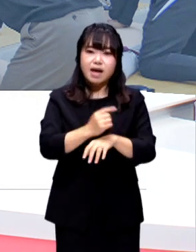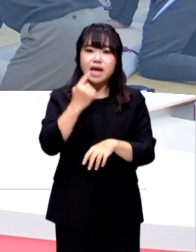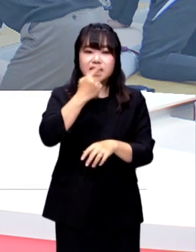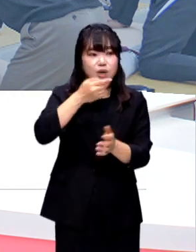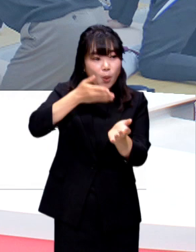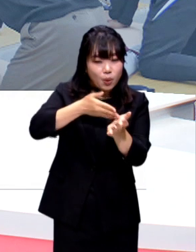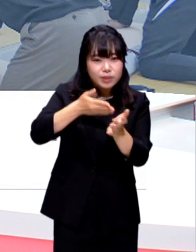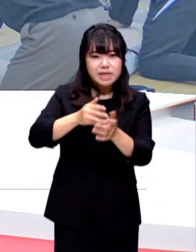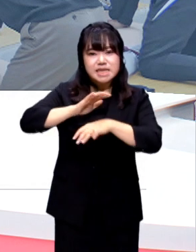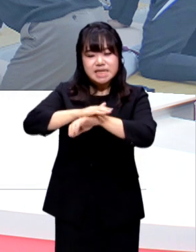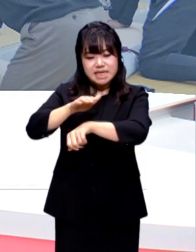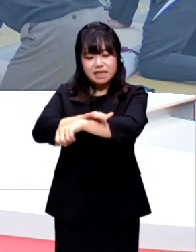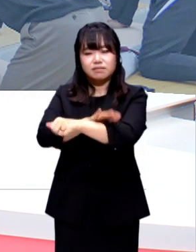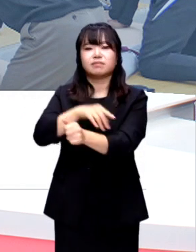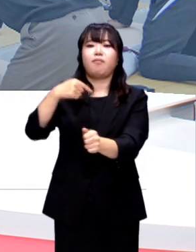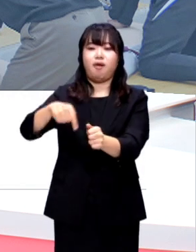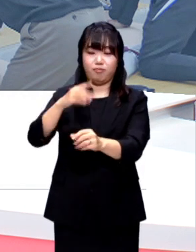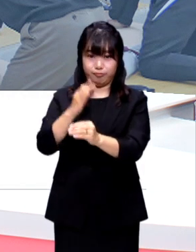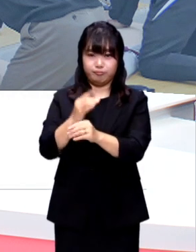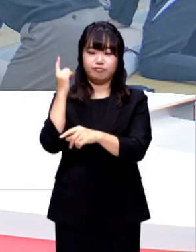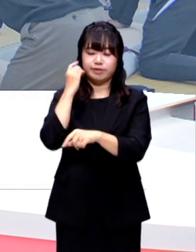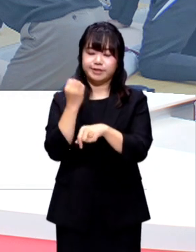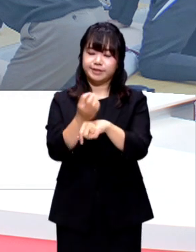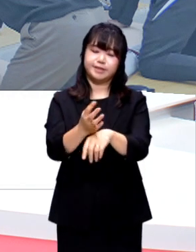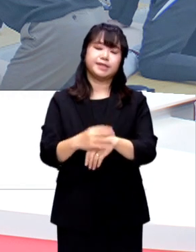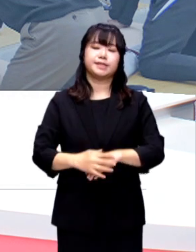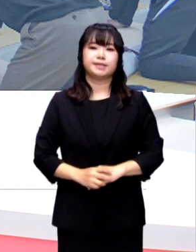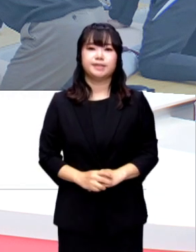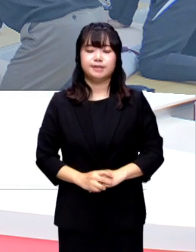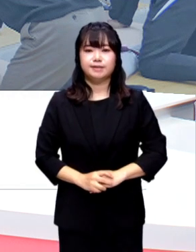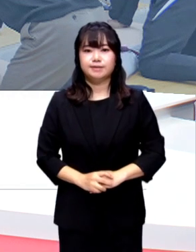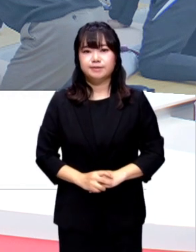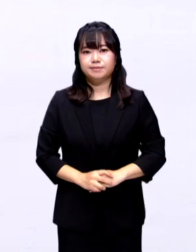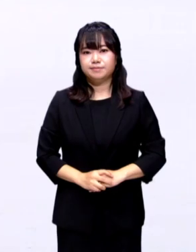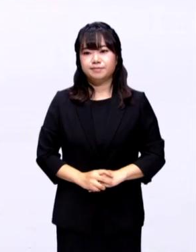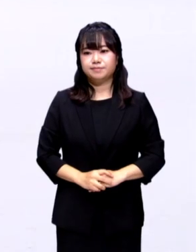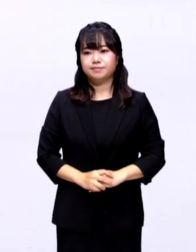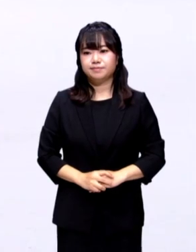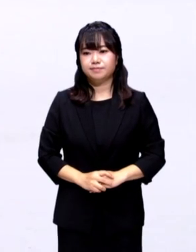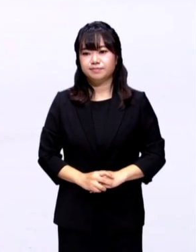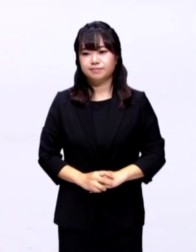교육을 병행한 건데요. 현장에 강혜진 기자가 다녀왔습니다.